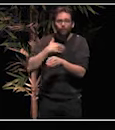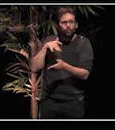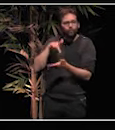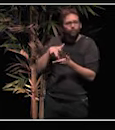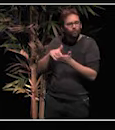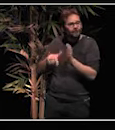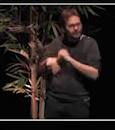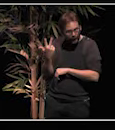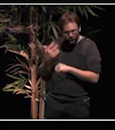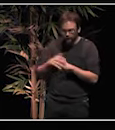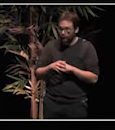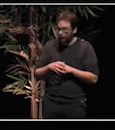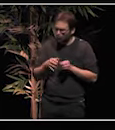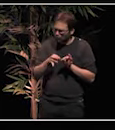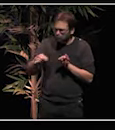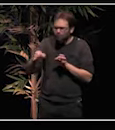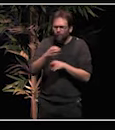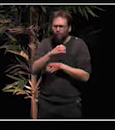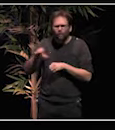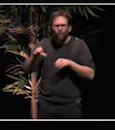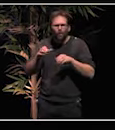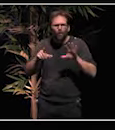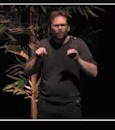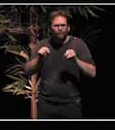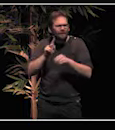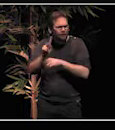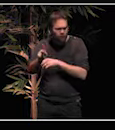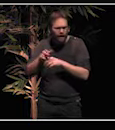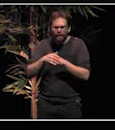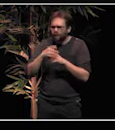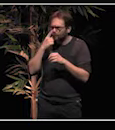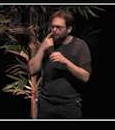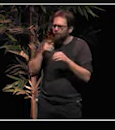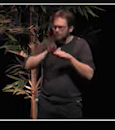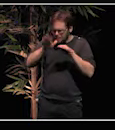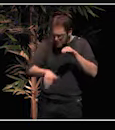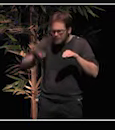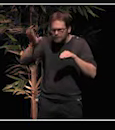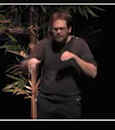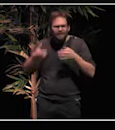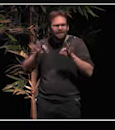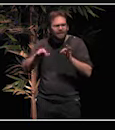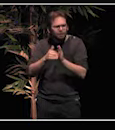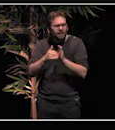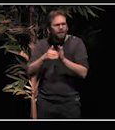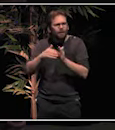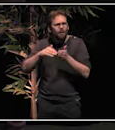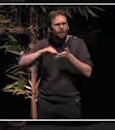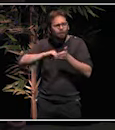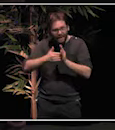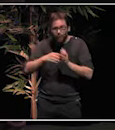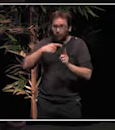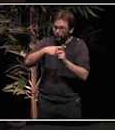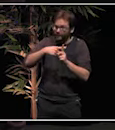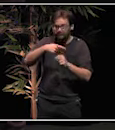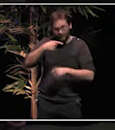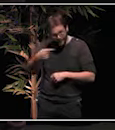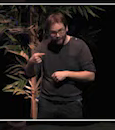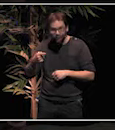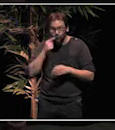Donc ça, c'est des distances qui font 170 km, un peu plus de 10 000 quand mètres même de dénivelé positif et négatif. Il ne suffit pas de monter, il